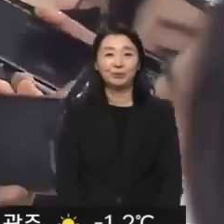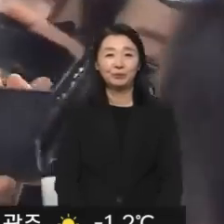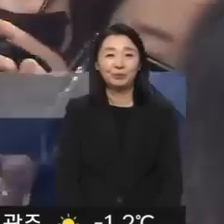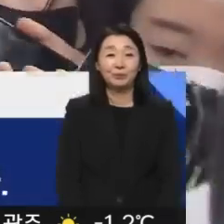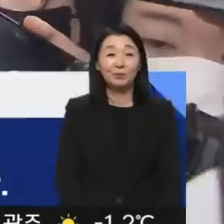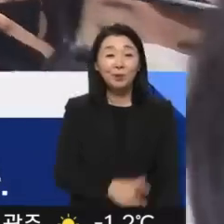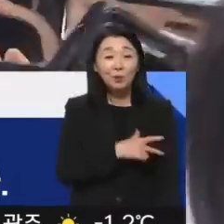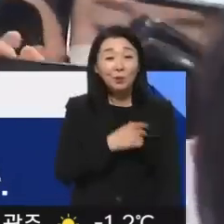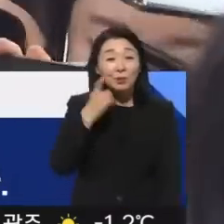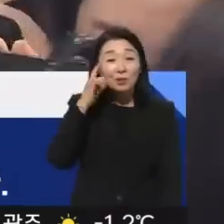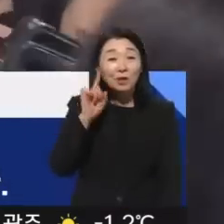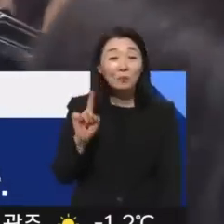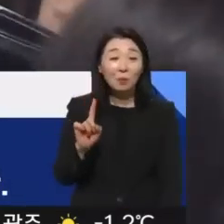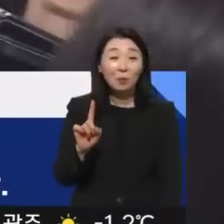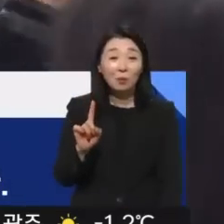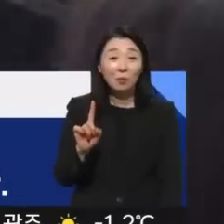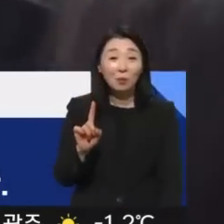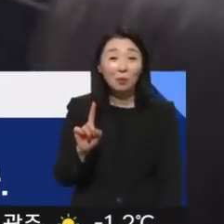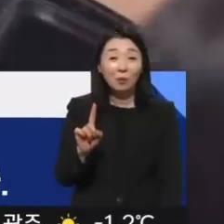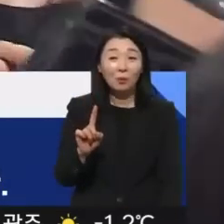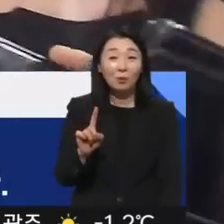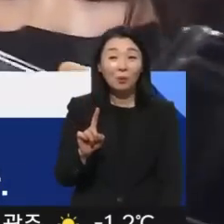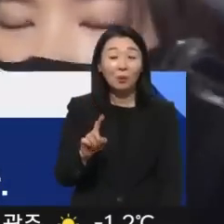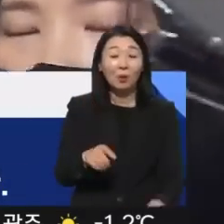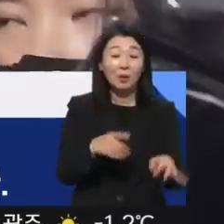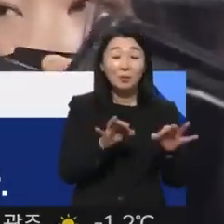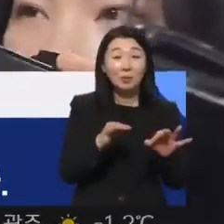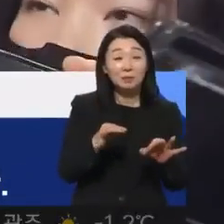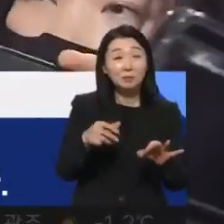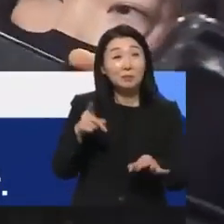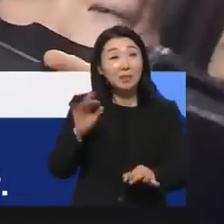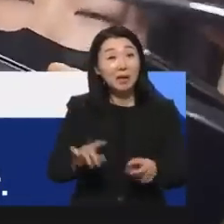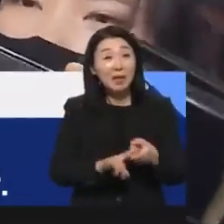의원님께서 어떻게 보세요? 그런데 김장 연대 얘기 나오잖아요.